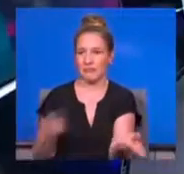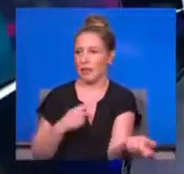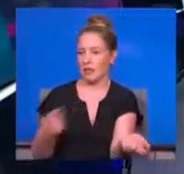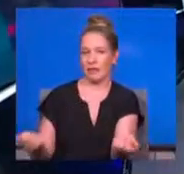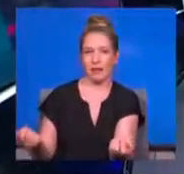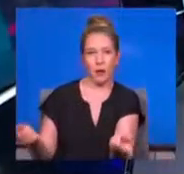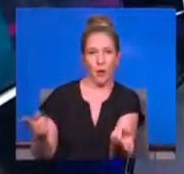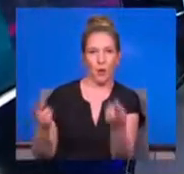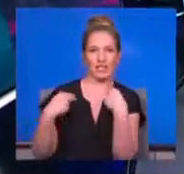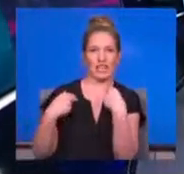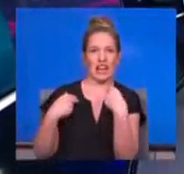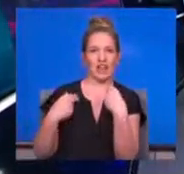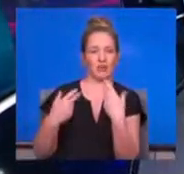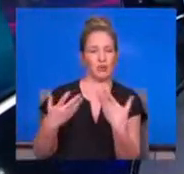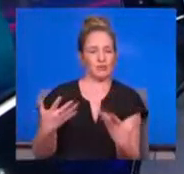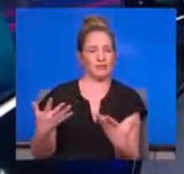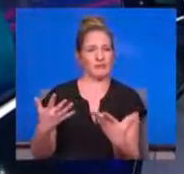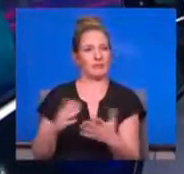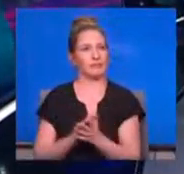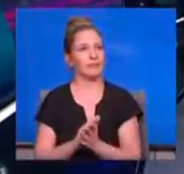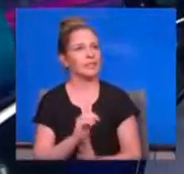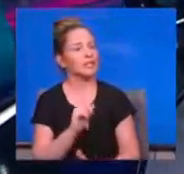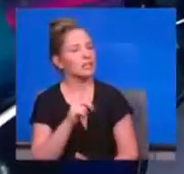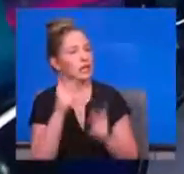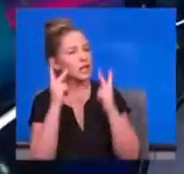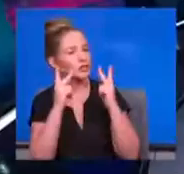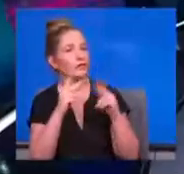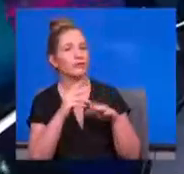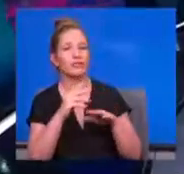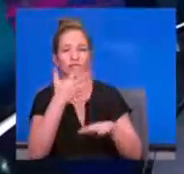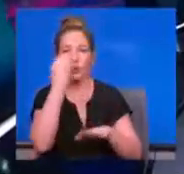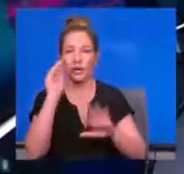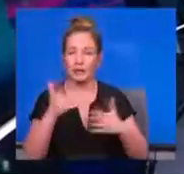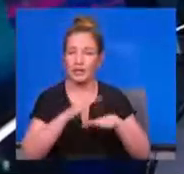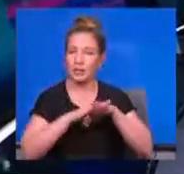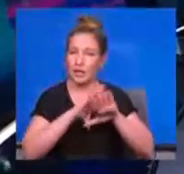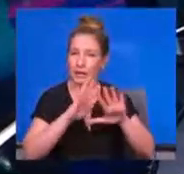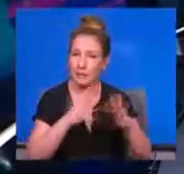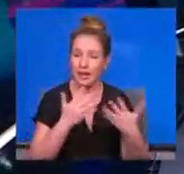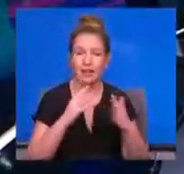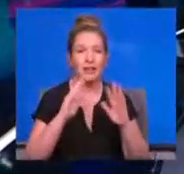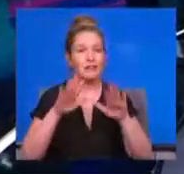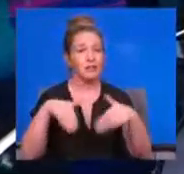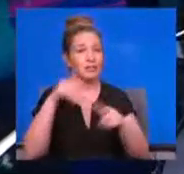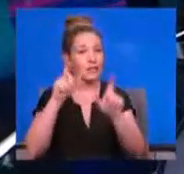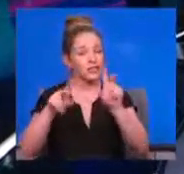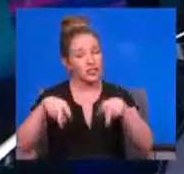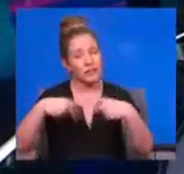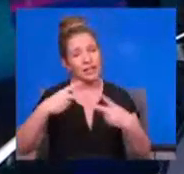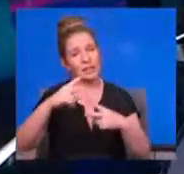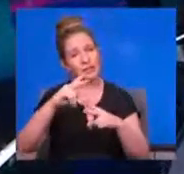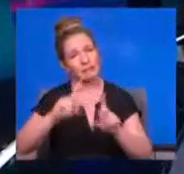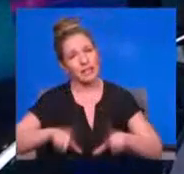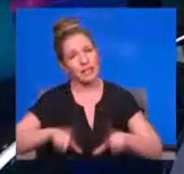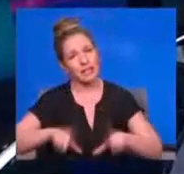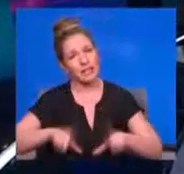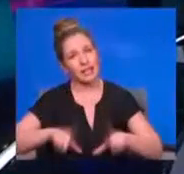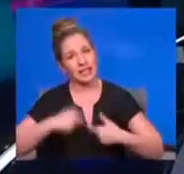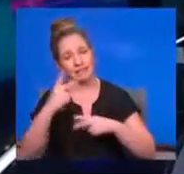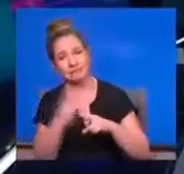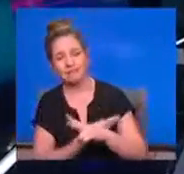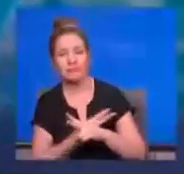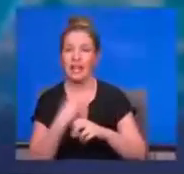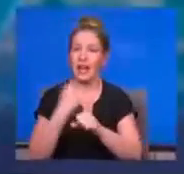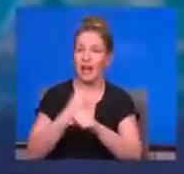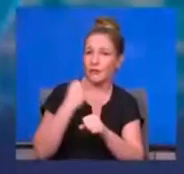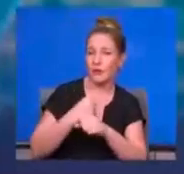חשוב, שאנחנו שוכחים מהר וסולחים מהר ונותנים לאנשים לחזור למעגל חיים תקין ולעבודות סדרתיות. אחריות עלינו